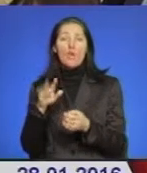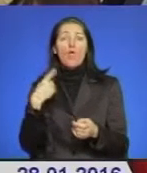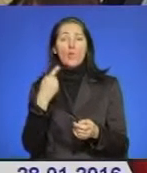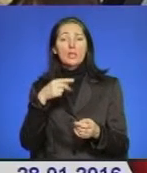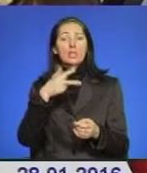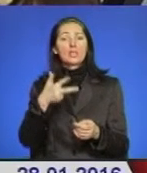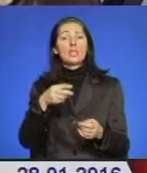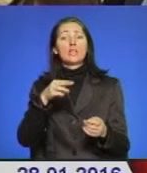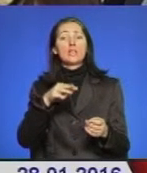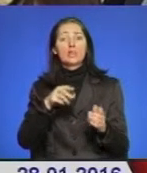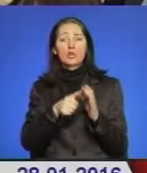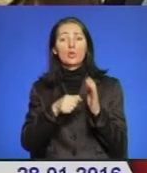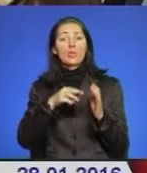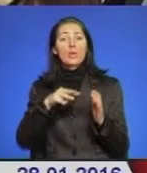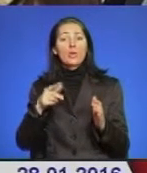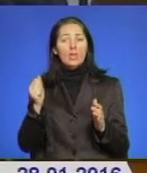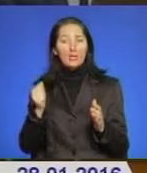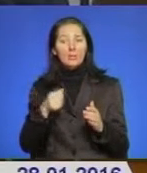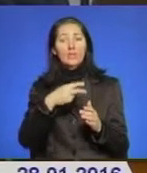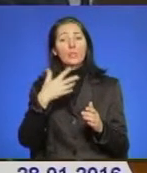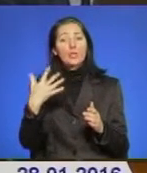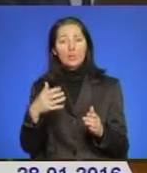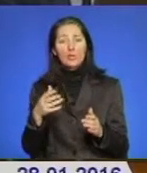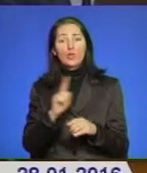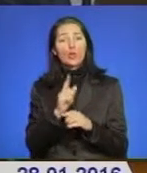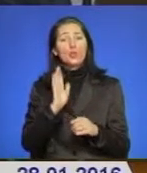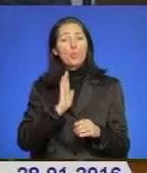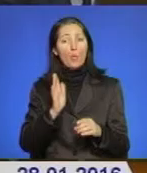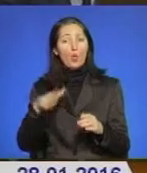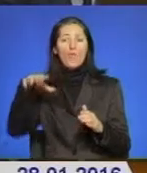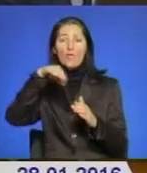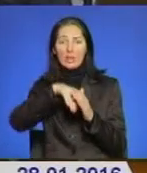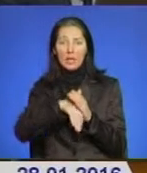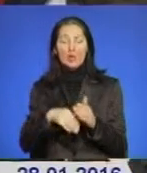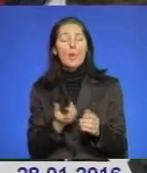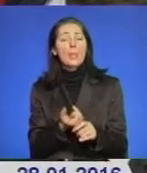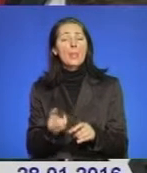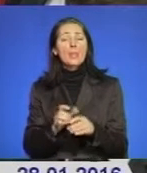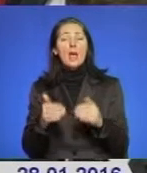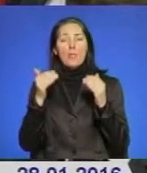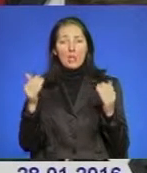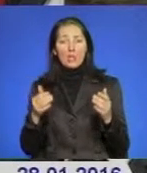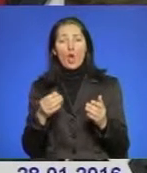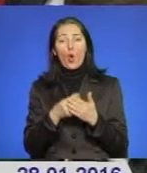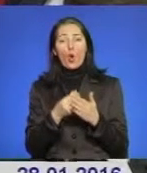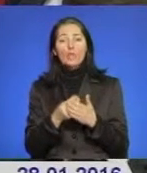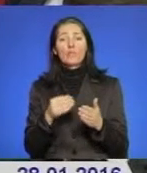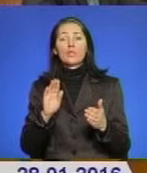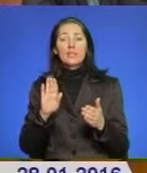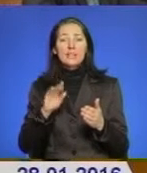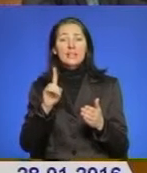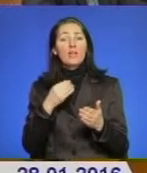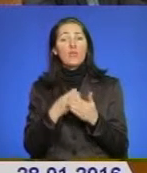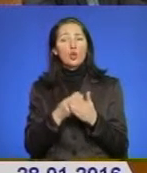У 2015-му за останні 5 років в Тернопільщину було вкладено найбільший об'єм коштів з фонду регіонального розвитку держави,